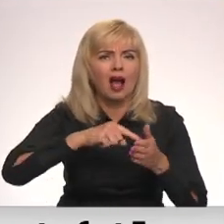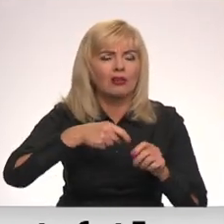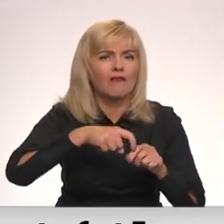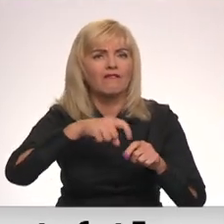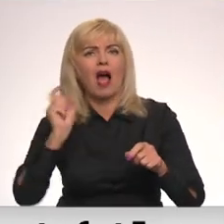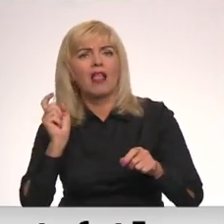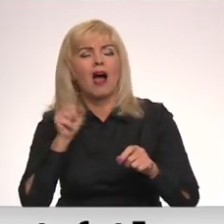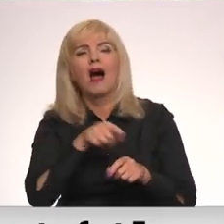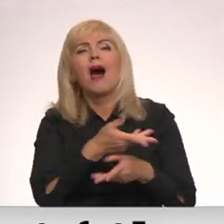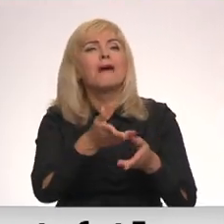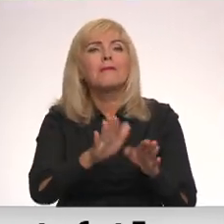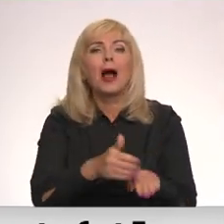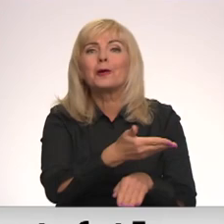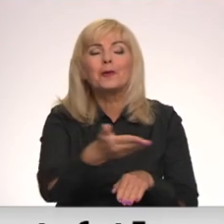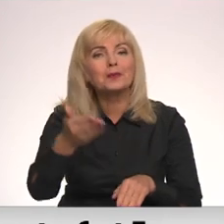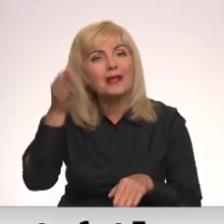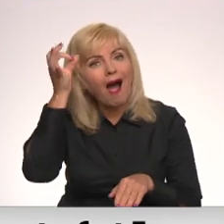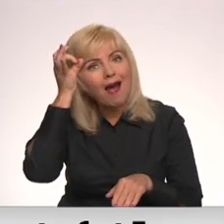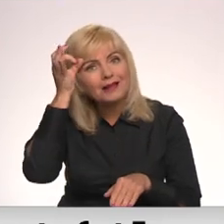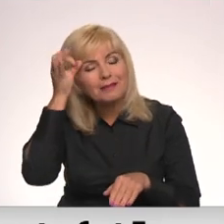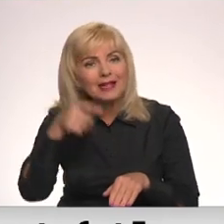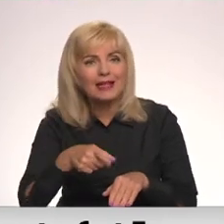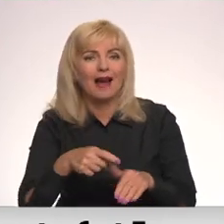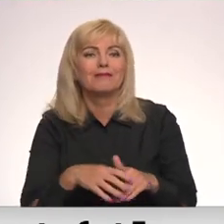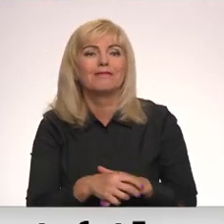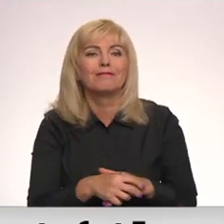atmiņā jums visiem varbūt vairāk no šodienas? Netīrība.